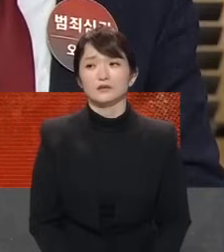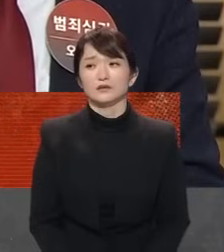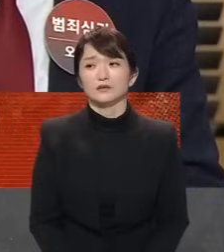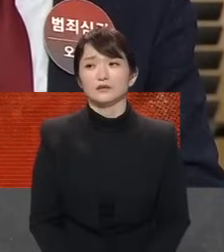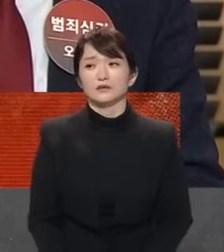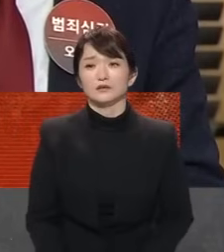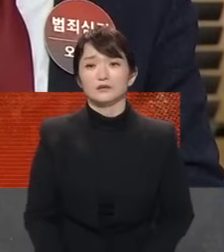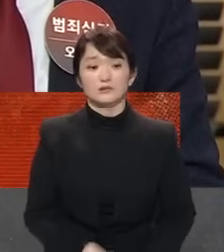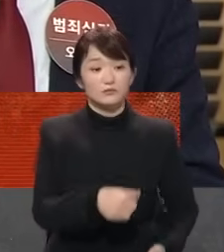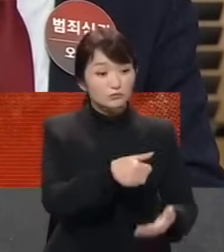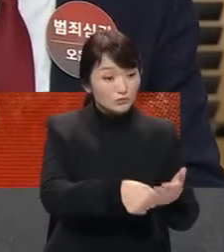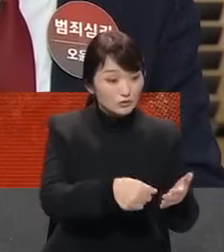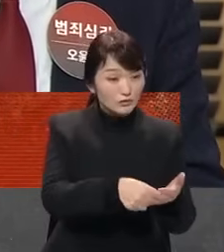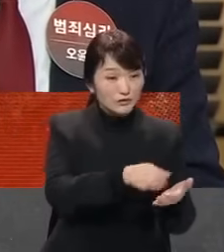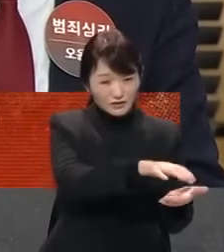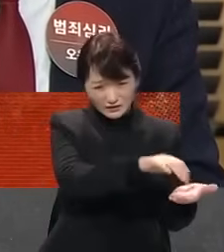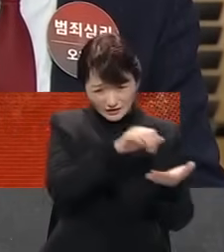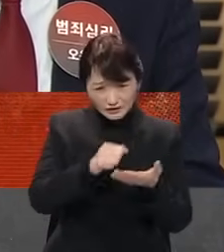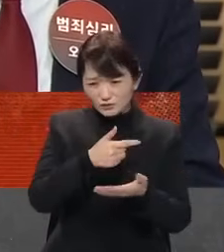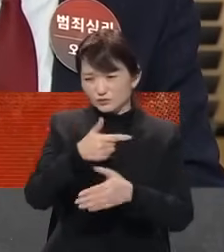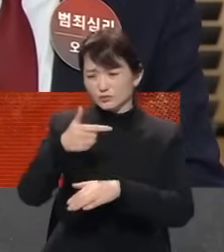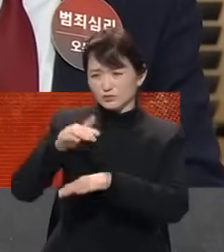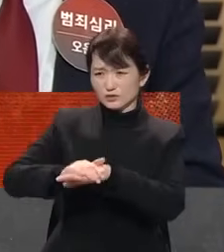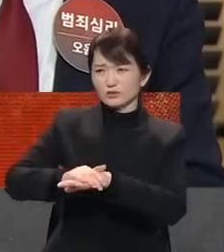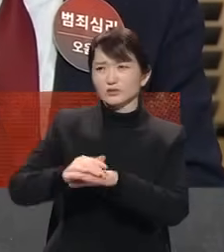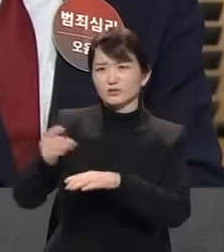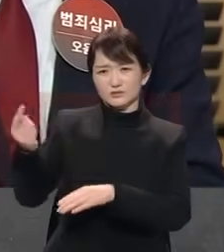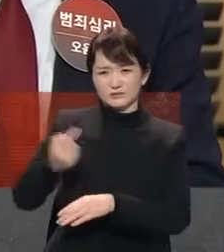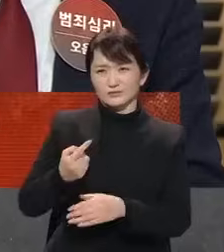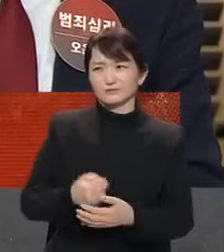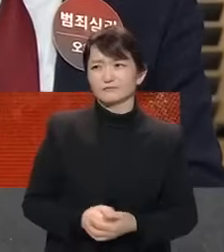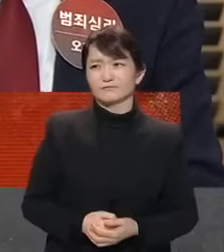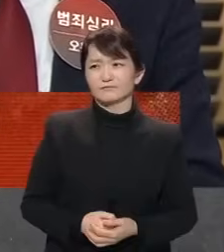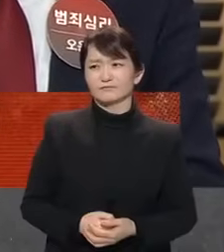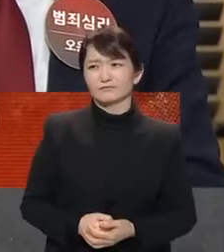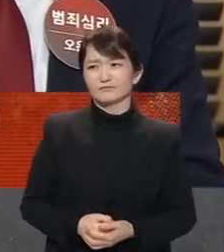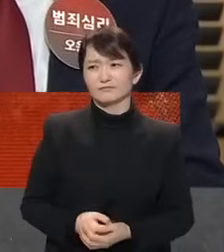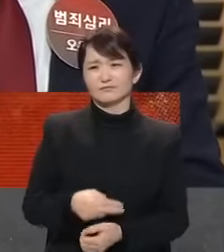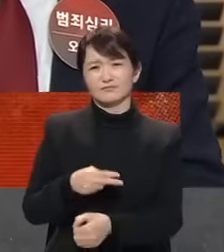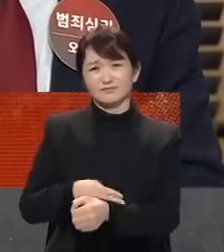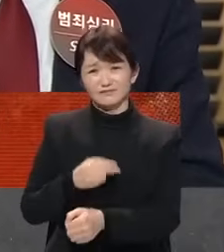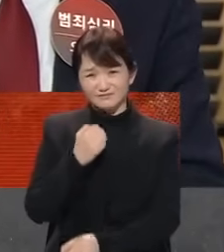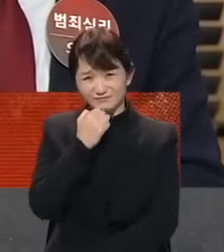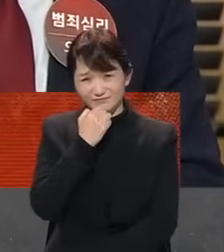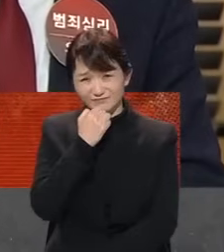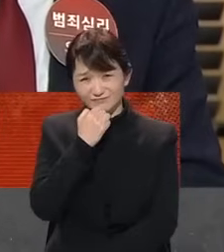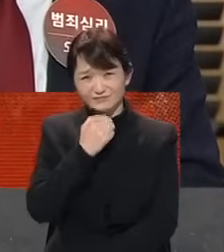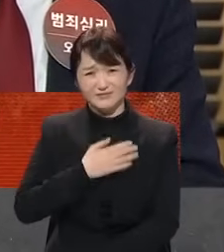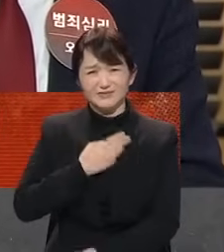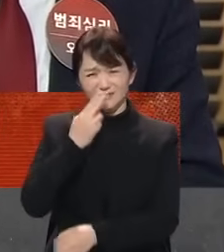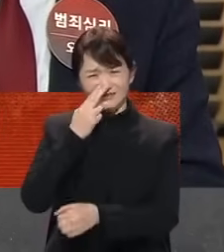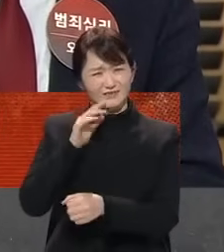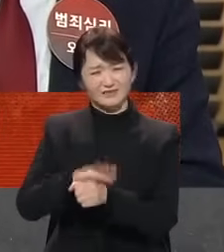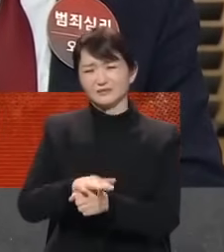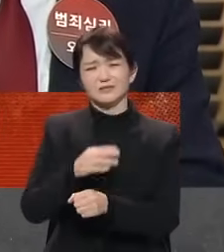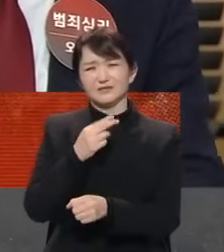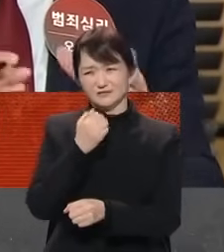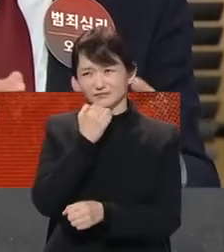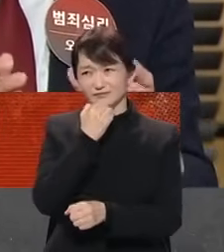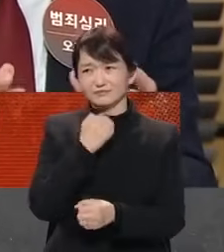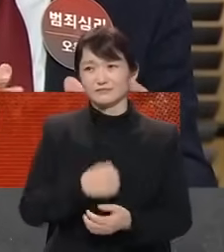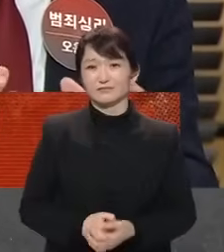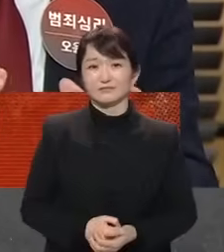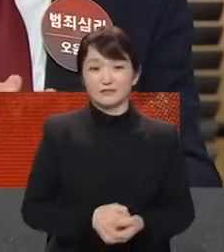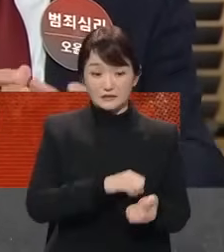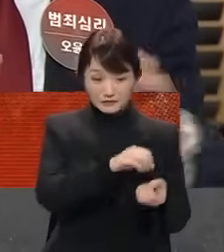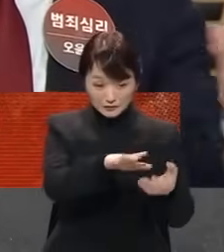대전으로 오라고 얘기를 갖다 했다라고 합니다. 교수님 지금 웃으신 거죠? 예, 제가 좀 약간 어이가 없어서 웃은 겁니다. 그런데 이